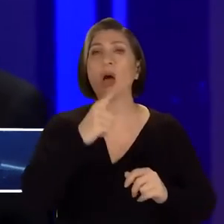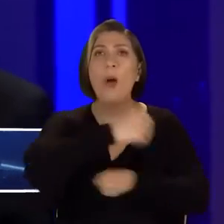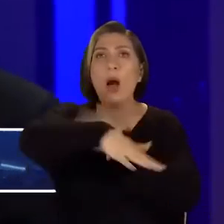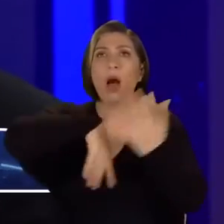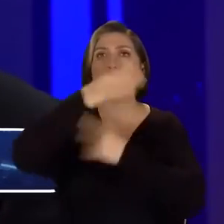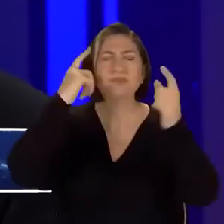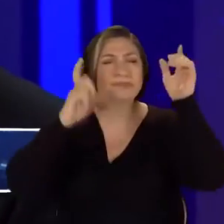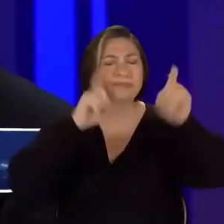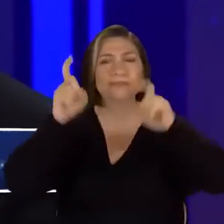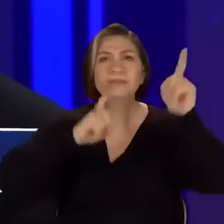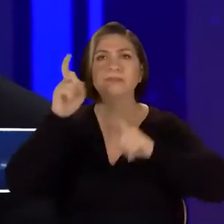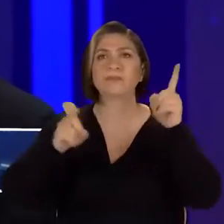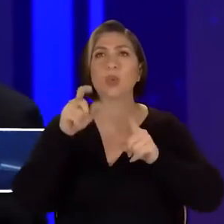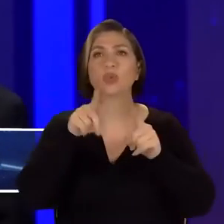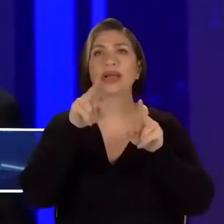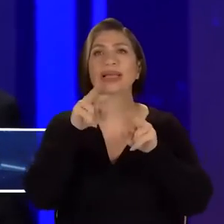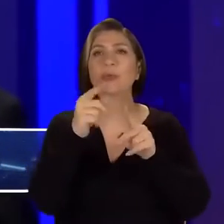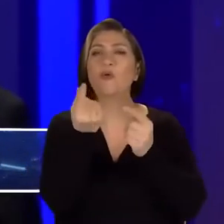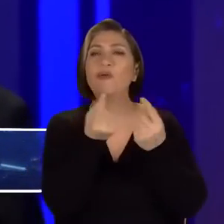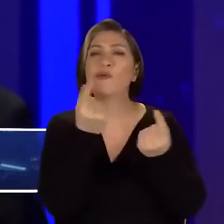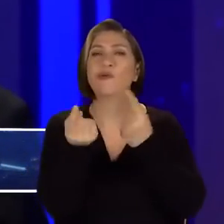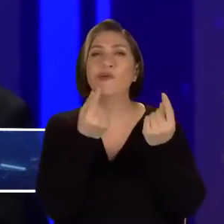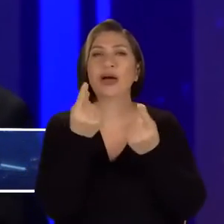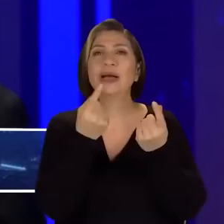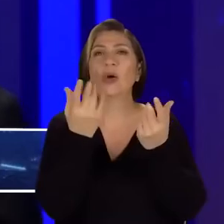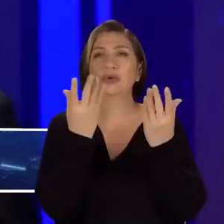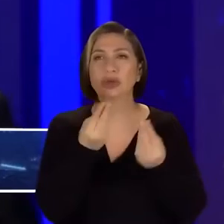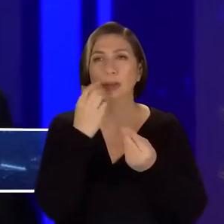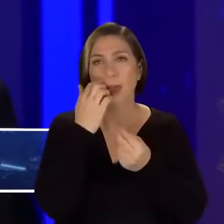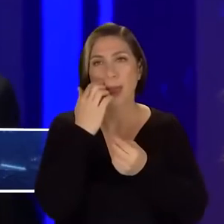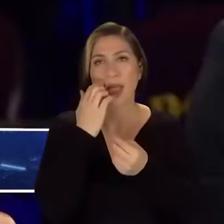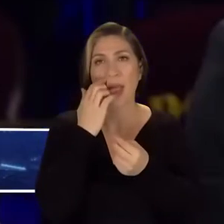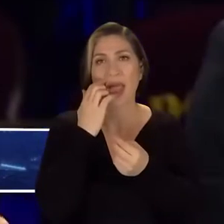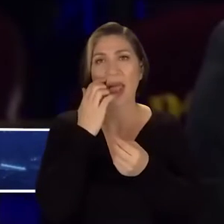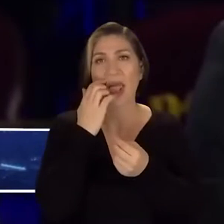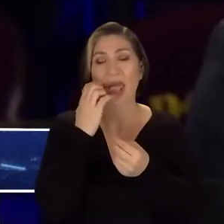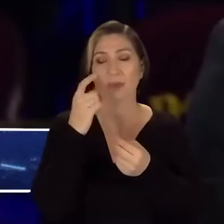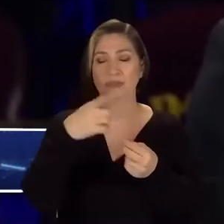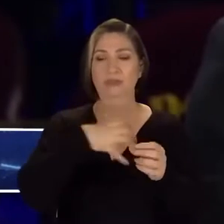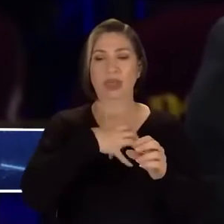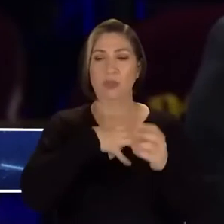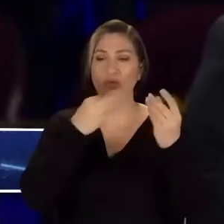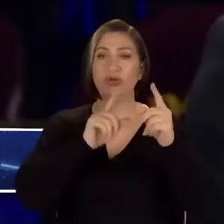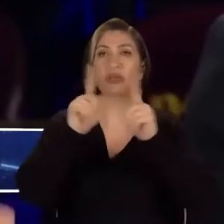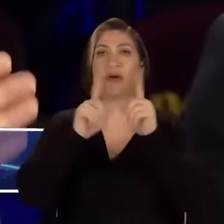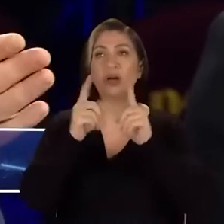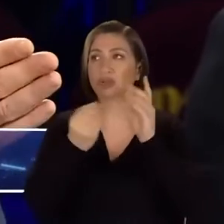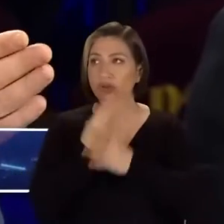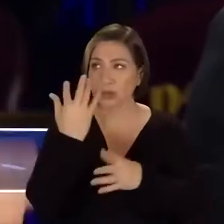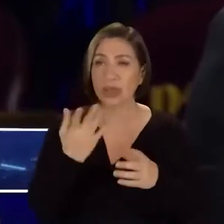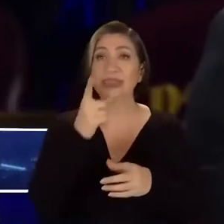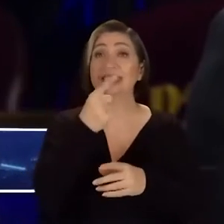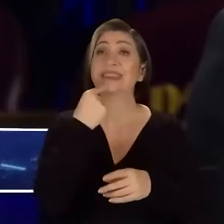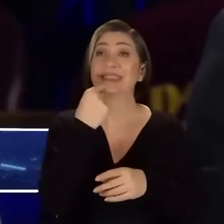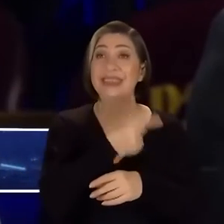bilmem ne. İşte, ya o tip skandallar, o tip şeyler olacaktı. Satoshi benim diye çıkan oldu. Ha, işte tabii. İmzai dava var. O sizin